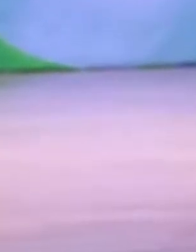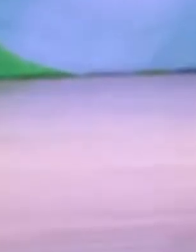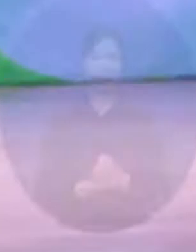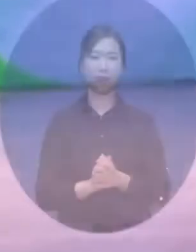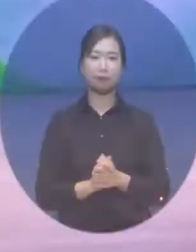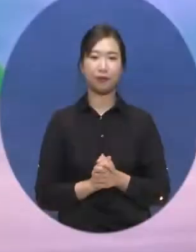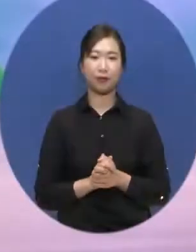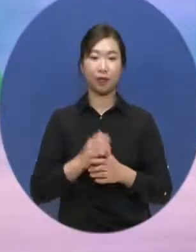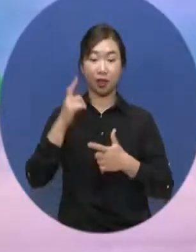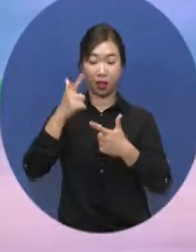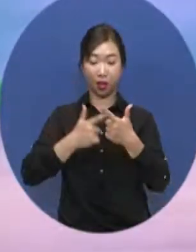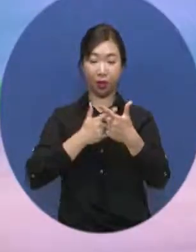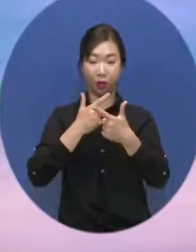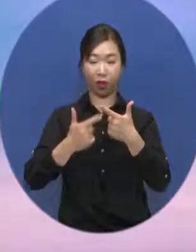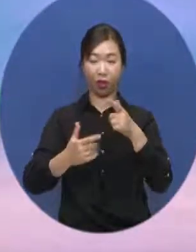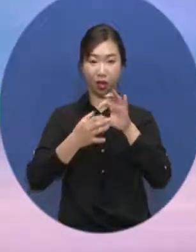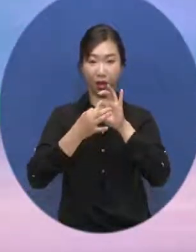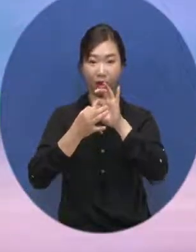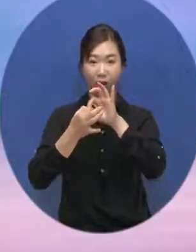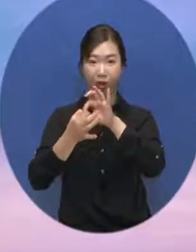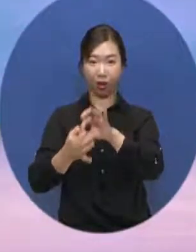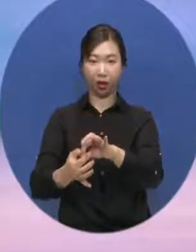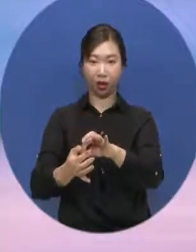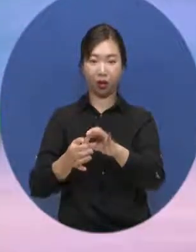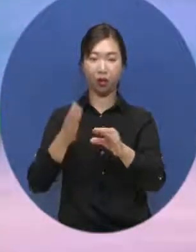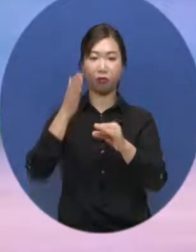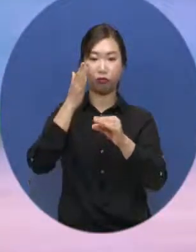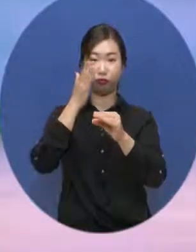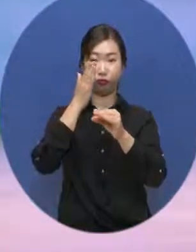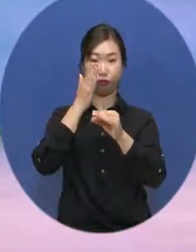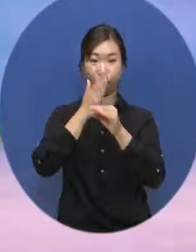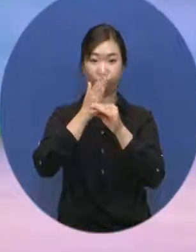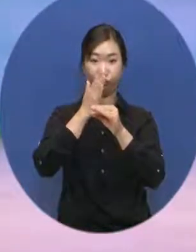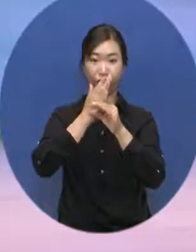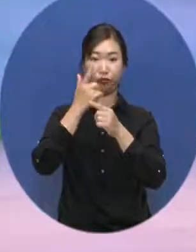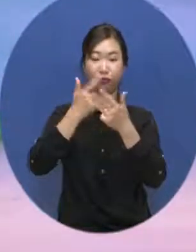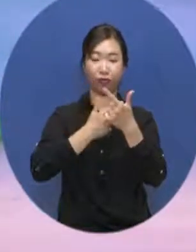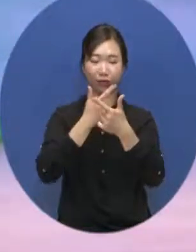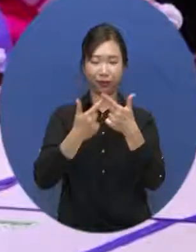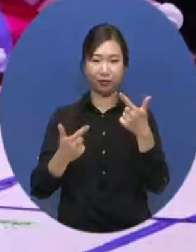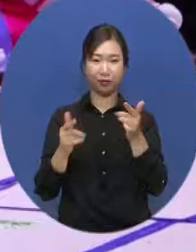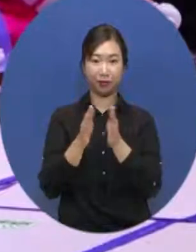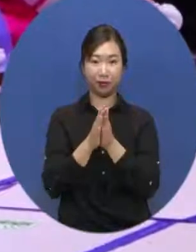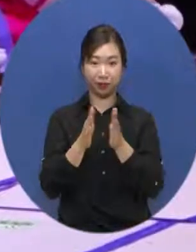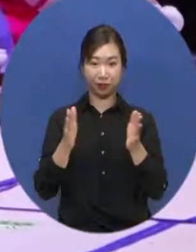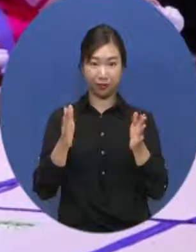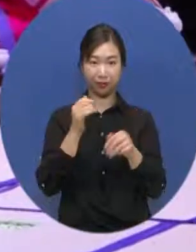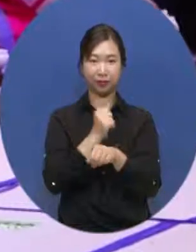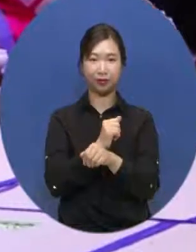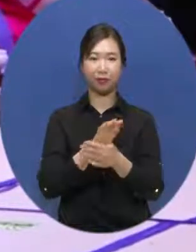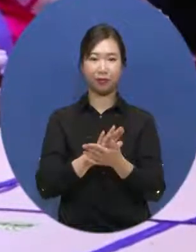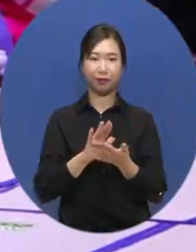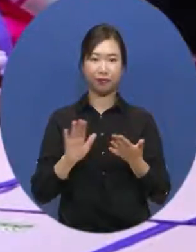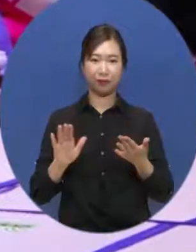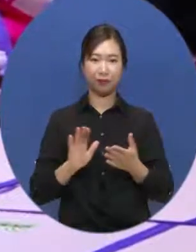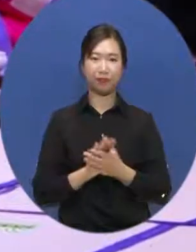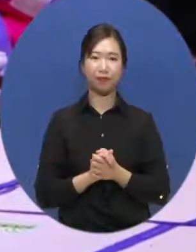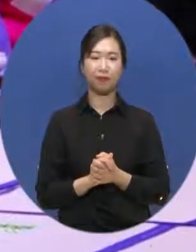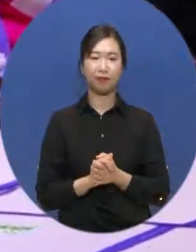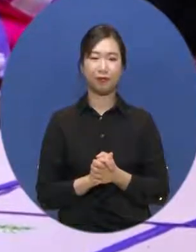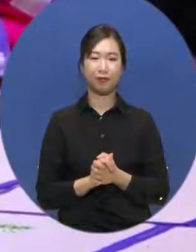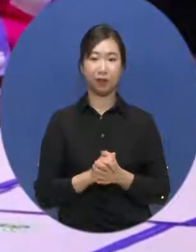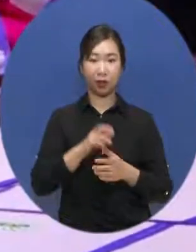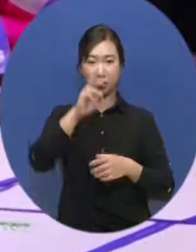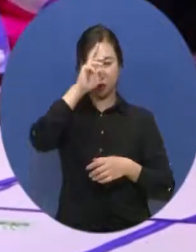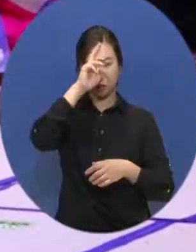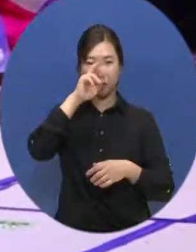초등부 경연대회에 이어서 중등부의 경연대회가 시작되었습니다. 점심시간이 짧았는데 우리